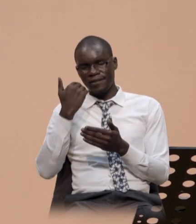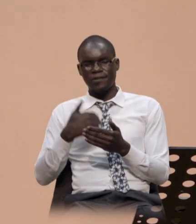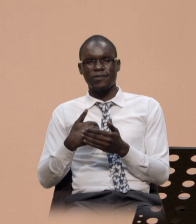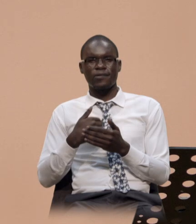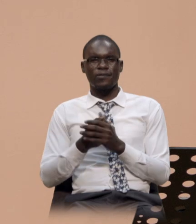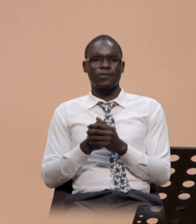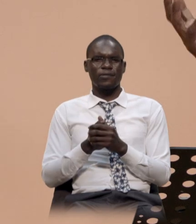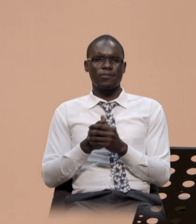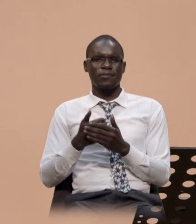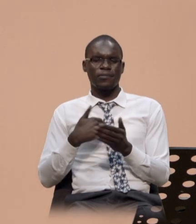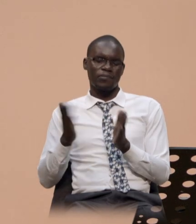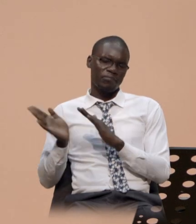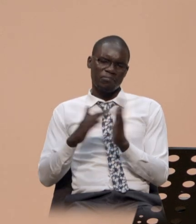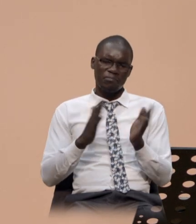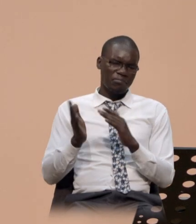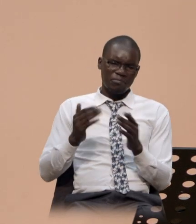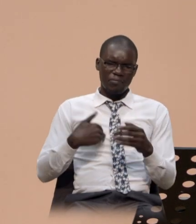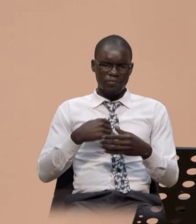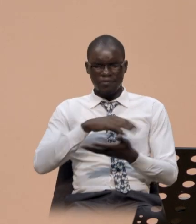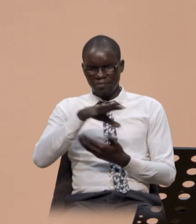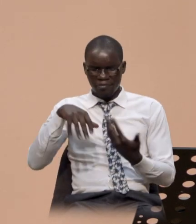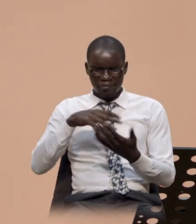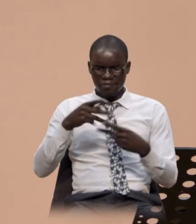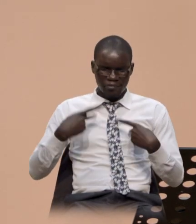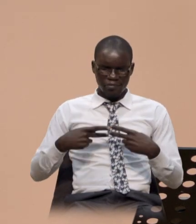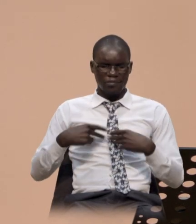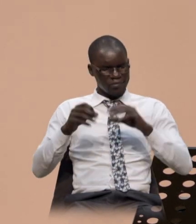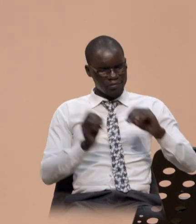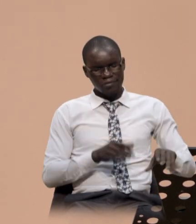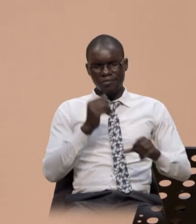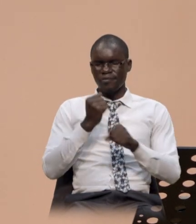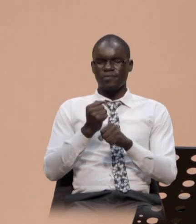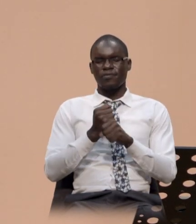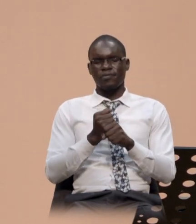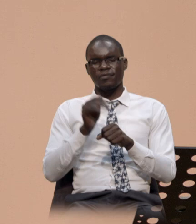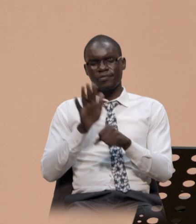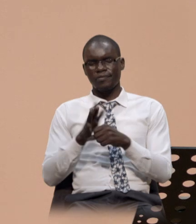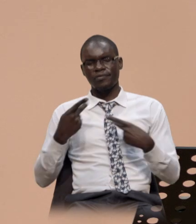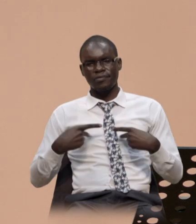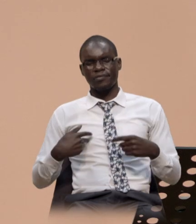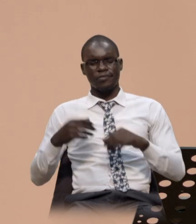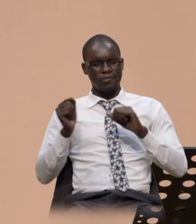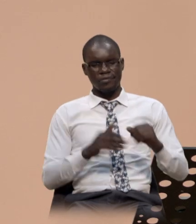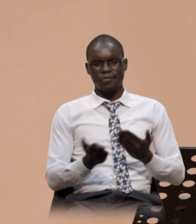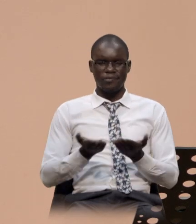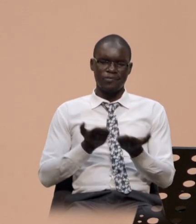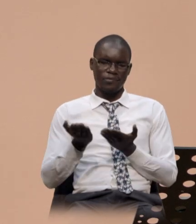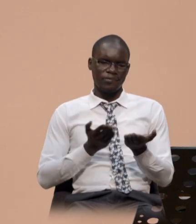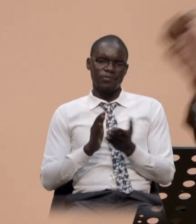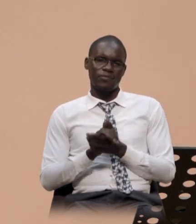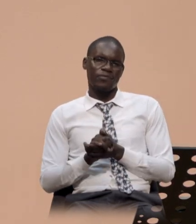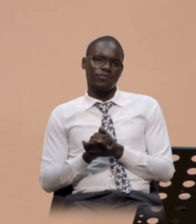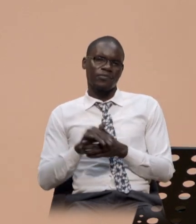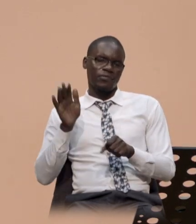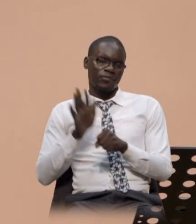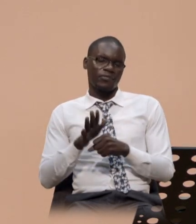corona, imesababisha watu wengi wamepoteza kazi zao. Watu wengi wamepoteza biashara zao. Watu